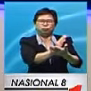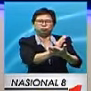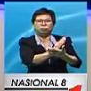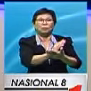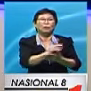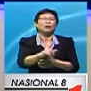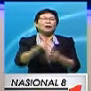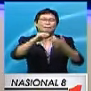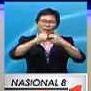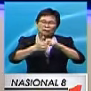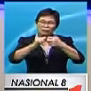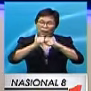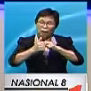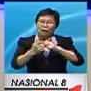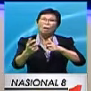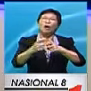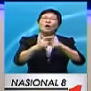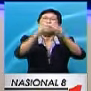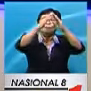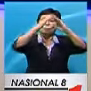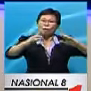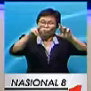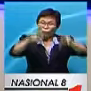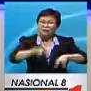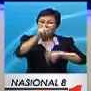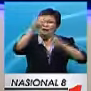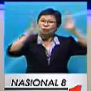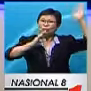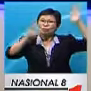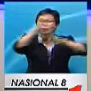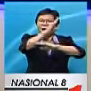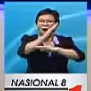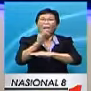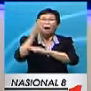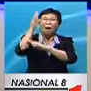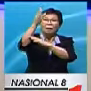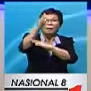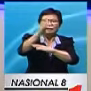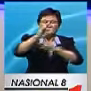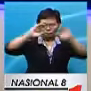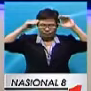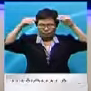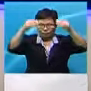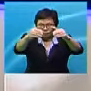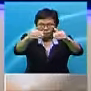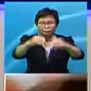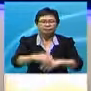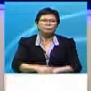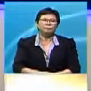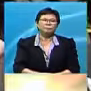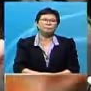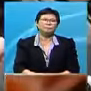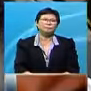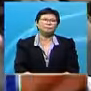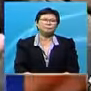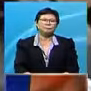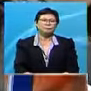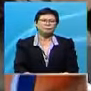itu, isu-isu berkaitan perumahan rakyat Satu Malaysia Prima juga akan diberi perhatian.